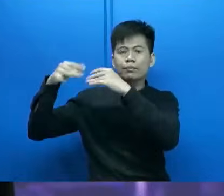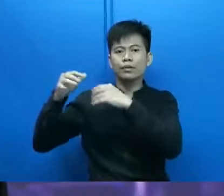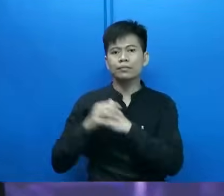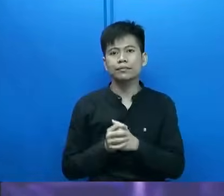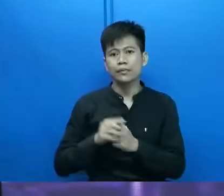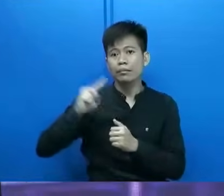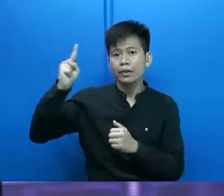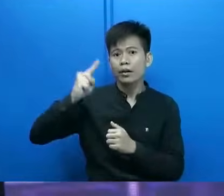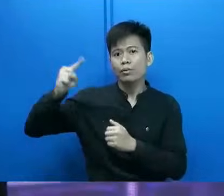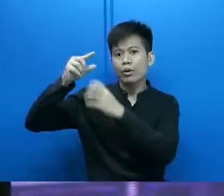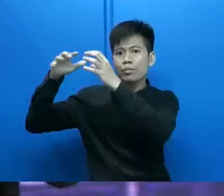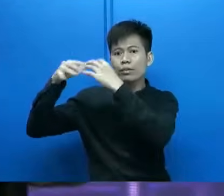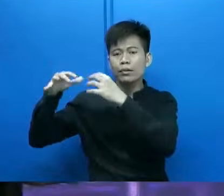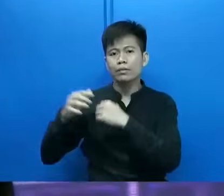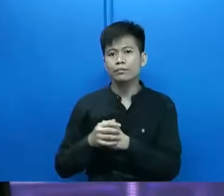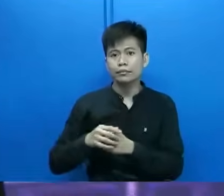تقبيل